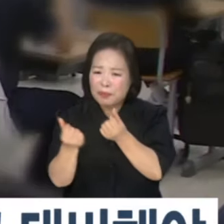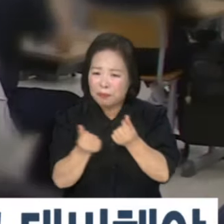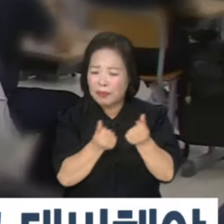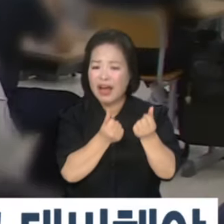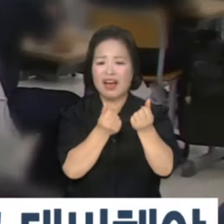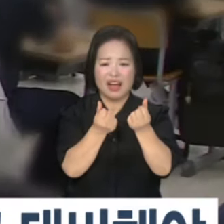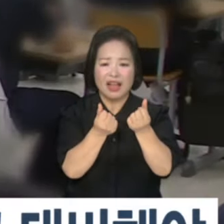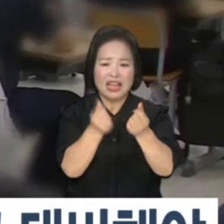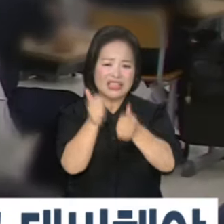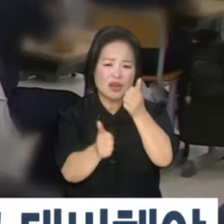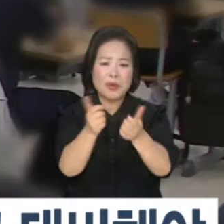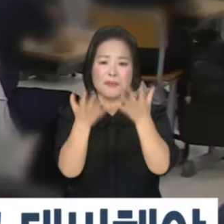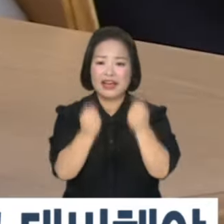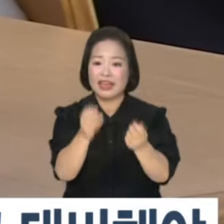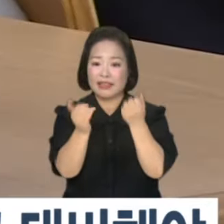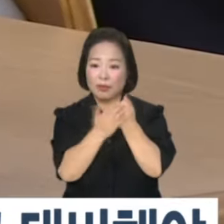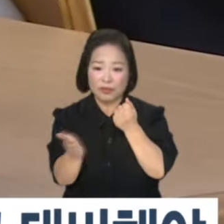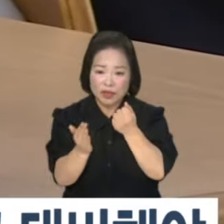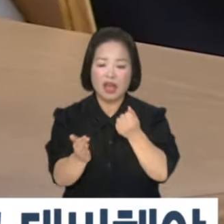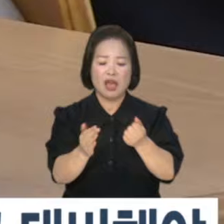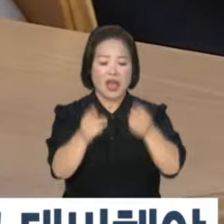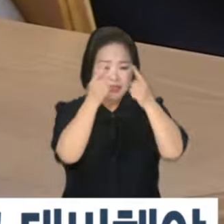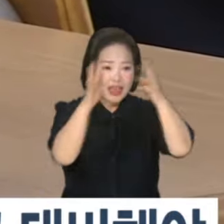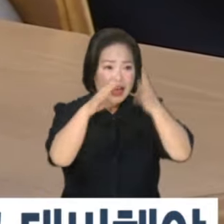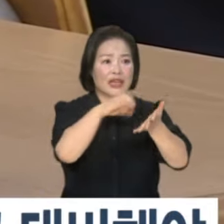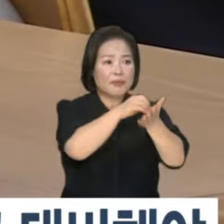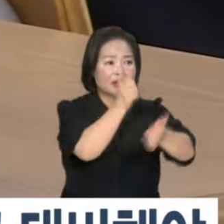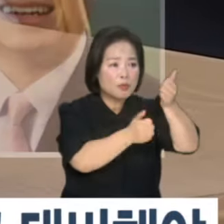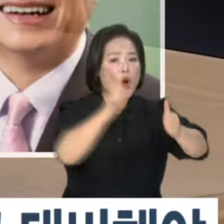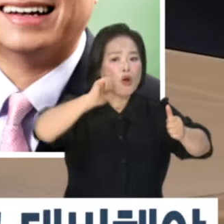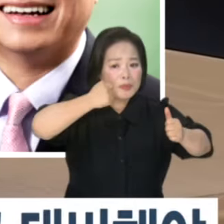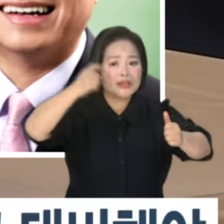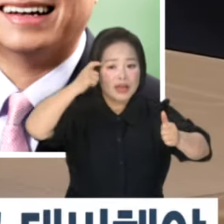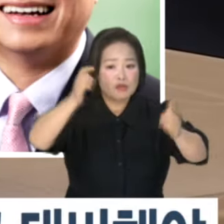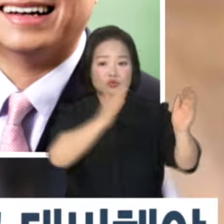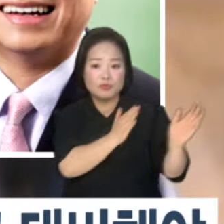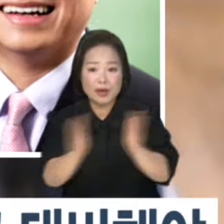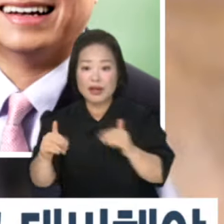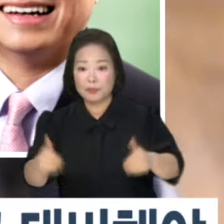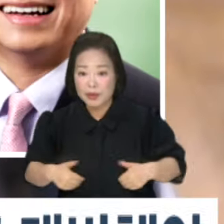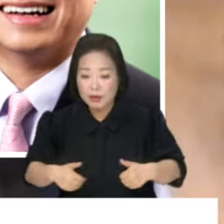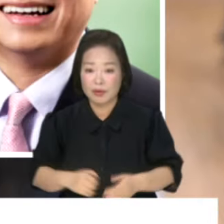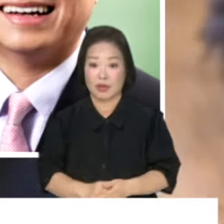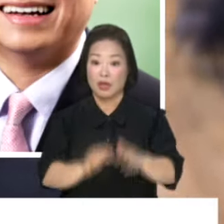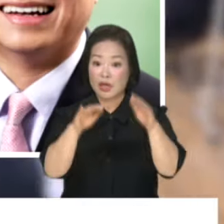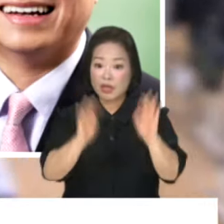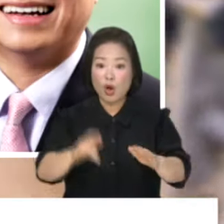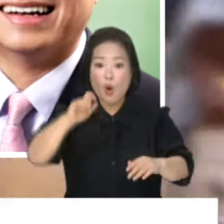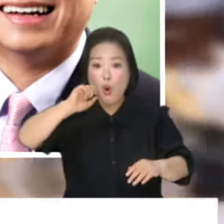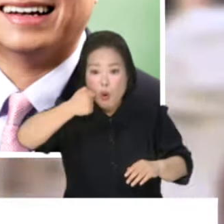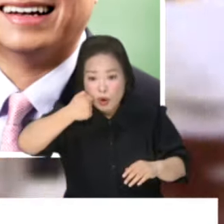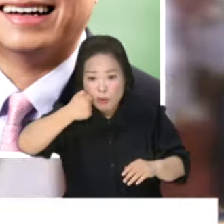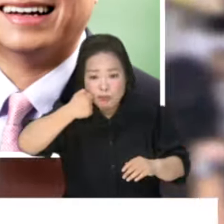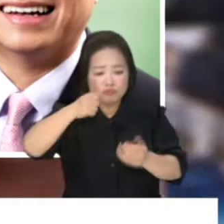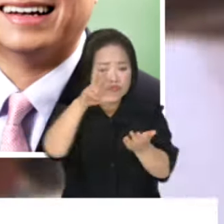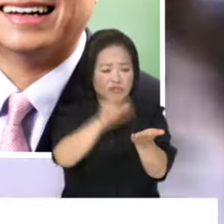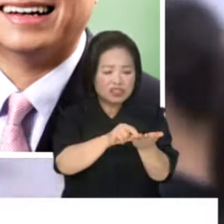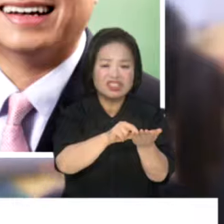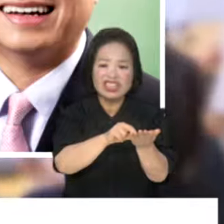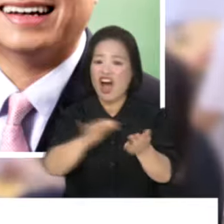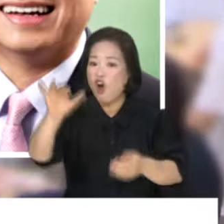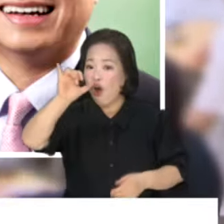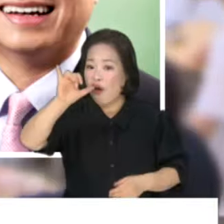어렵다는 걸 가정하고 준비할 필요가 있다고 조언합니다 상당한 난이도가 좀 있는 수능이 될 가능성이 높죠